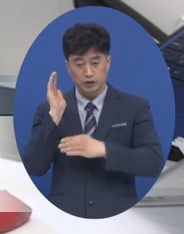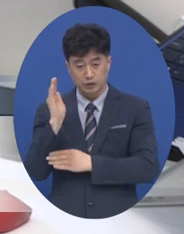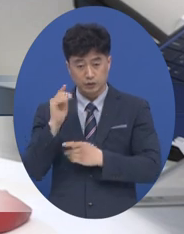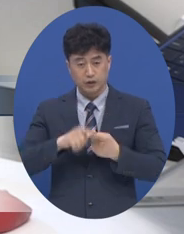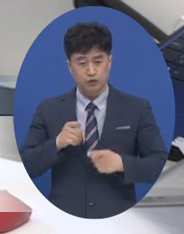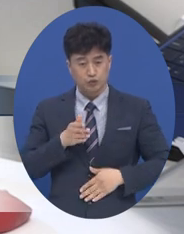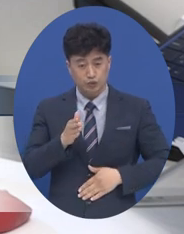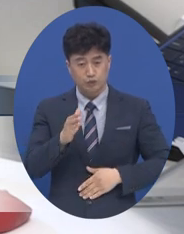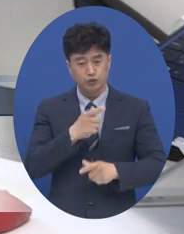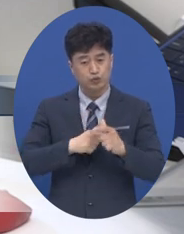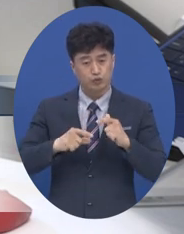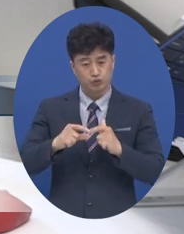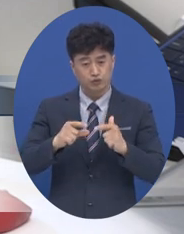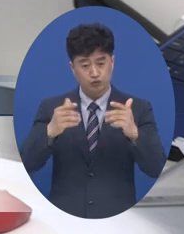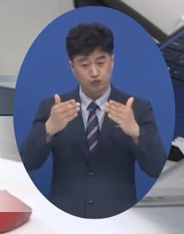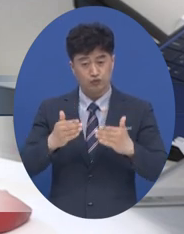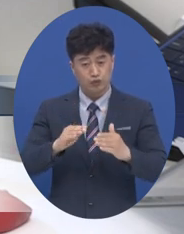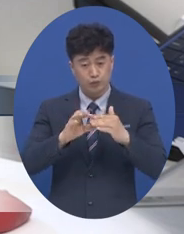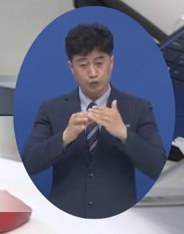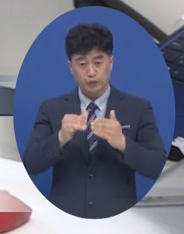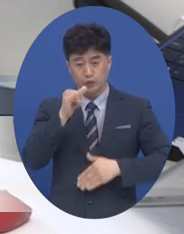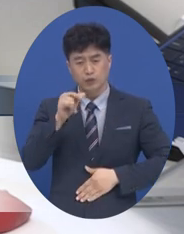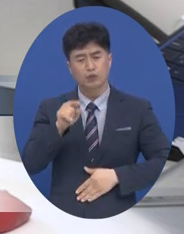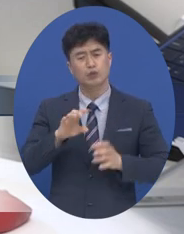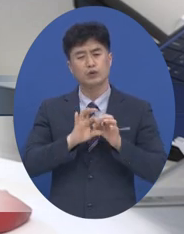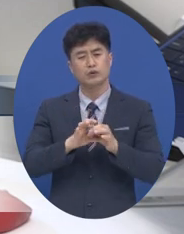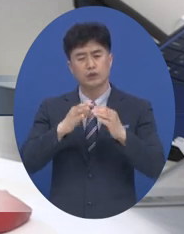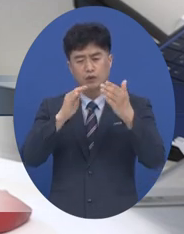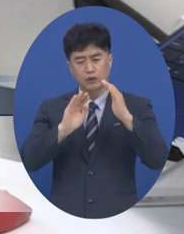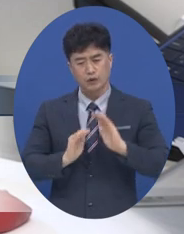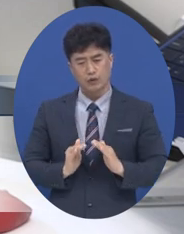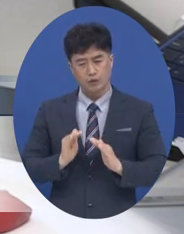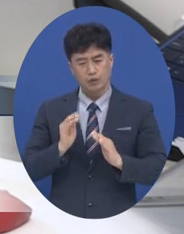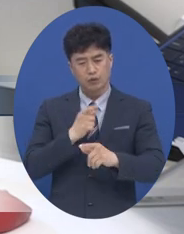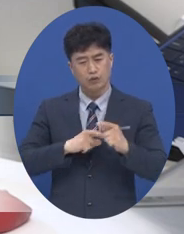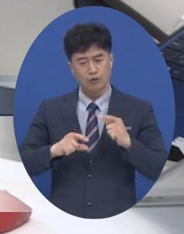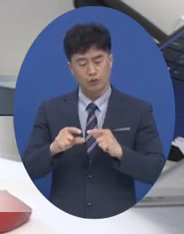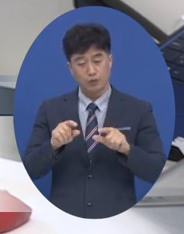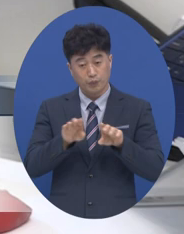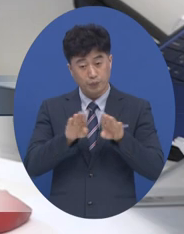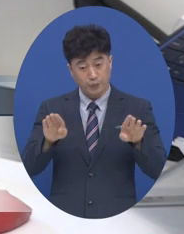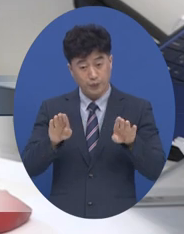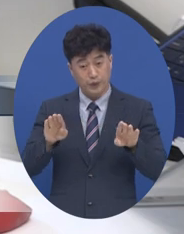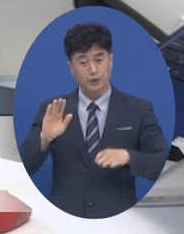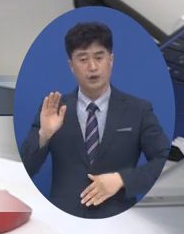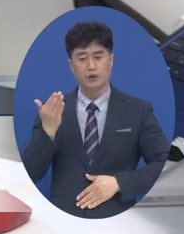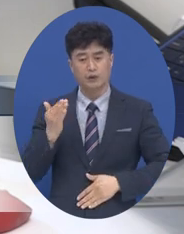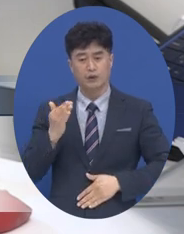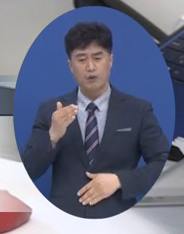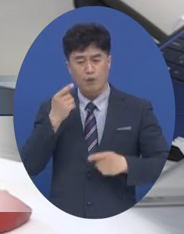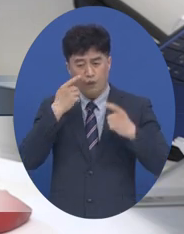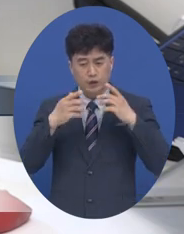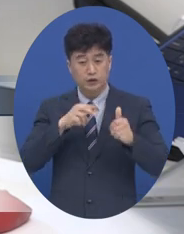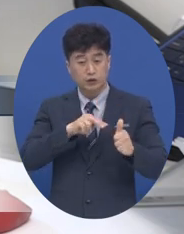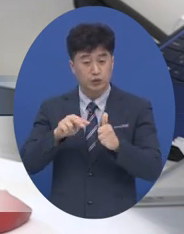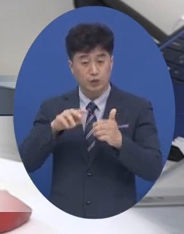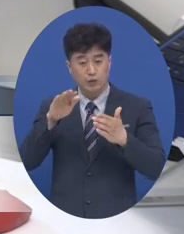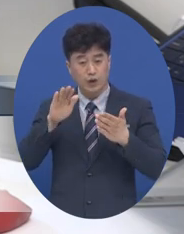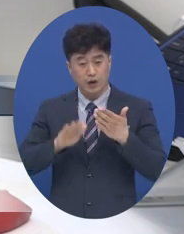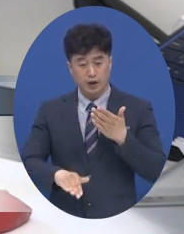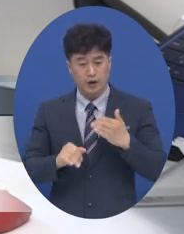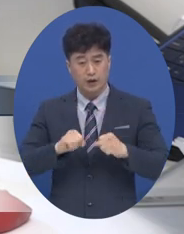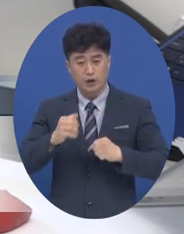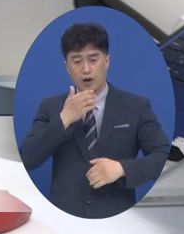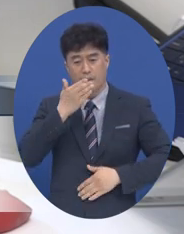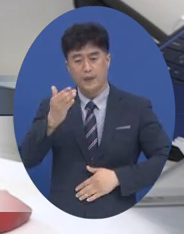전문성을 갈매 해줄 수 있는 프로그램들이 있는데요 좀 그걸 통해서 이야기가 좀 더 이제 객관화 되고